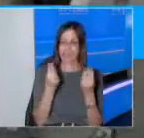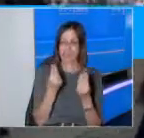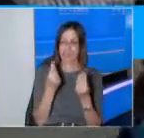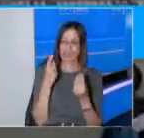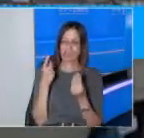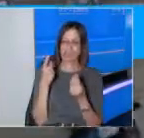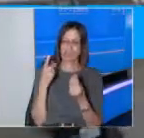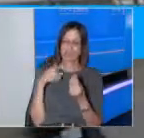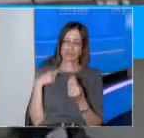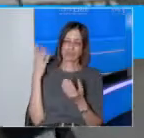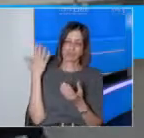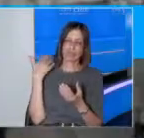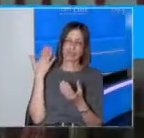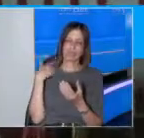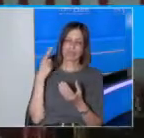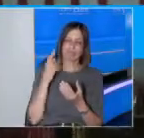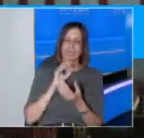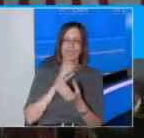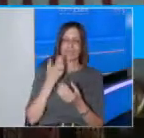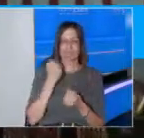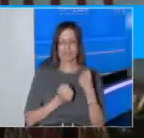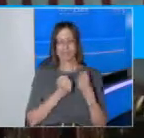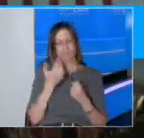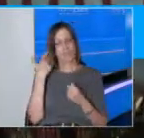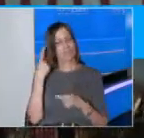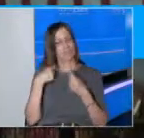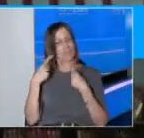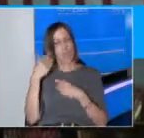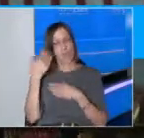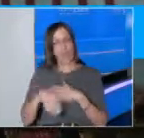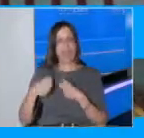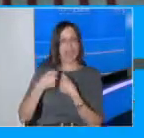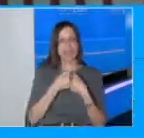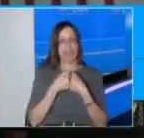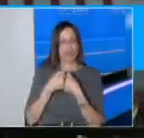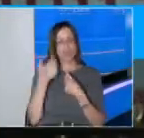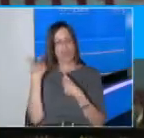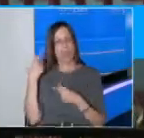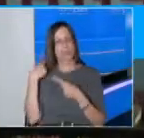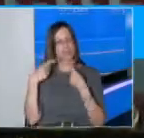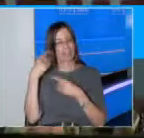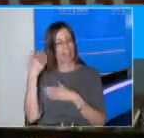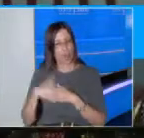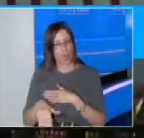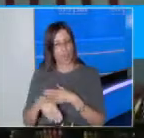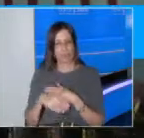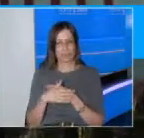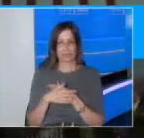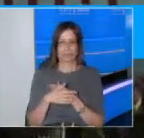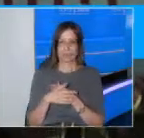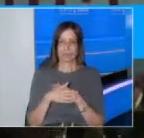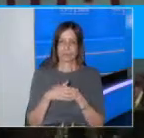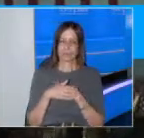על האיסורים שהוא עבר בשנה האחרונה, על ההתמודדויות שהוא עבר בשנה האחרונה. גם